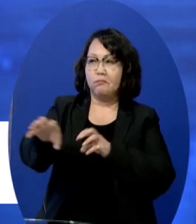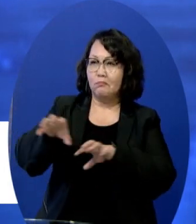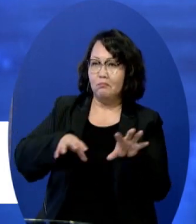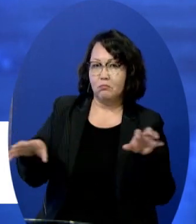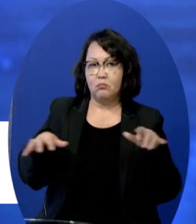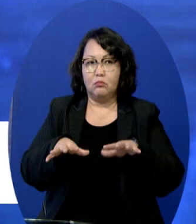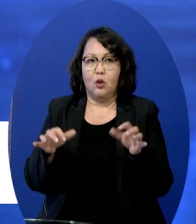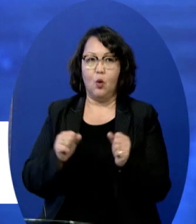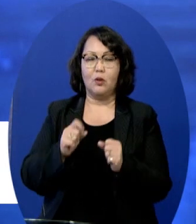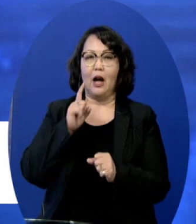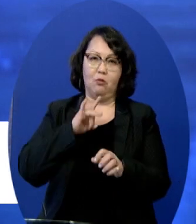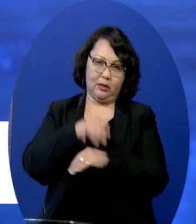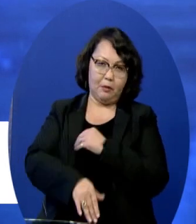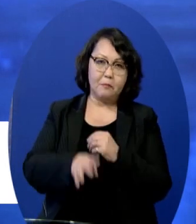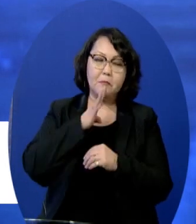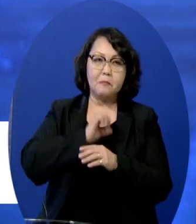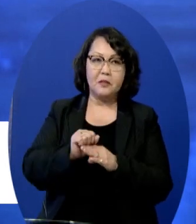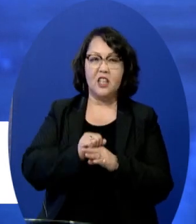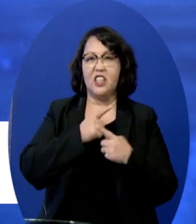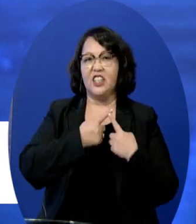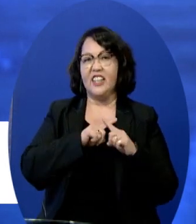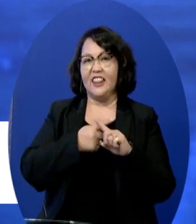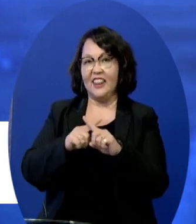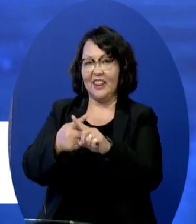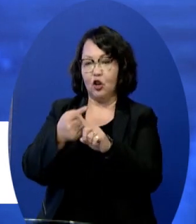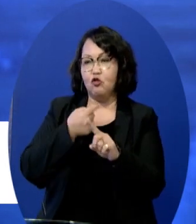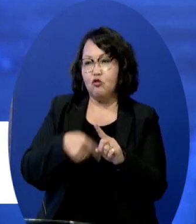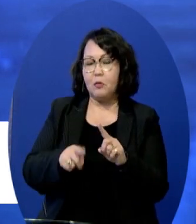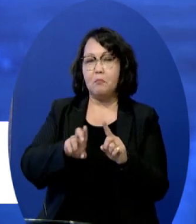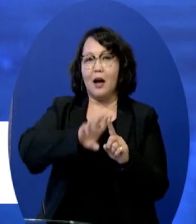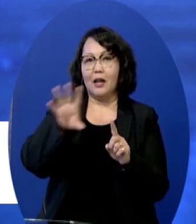бэлтгэлийг хангасан байгаа. За мөн түнчлээ одоо хилийн зурвас газар байгалийн тусгай